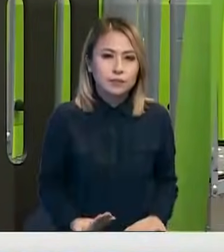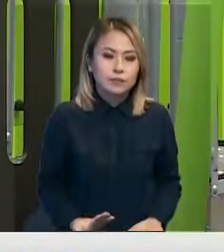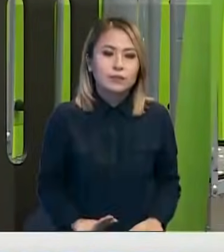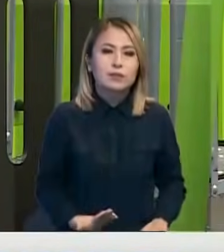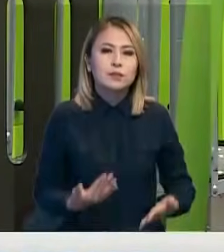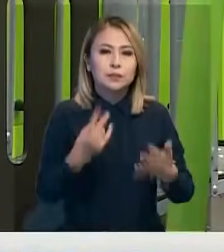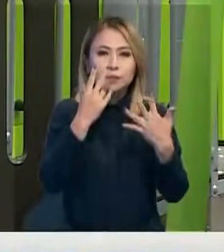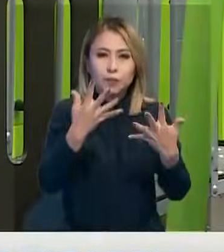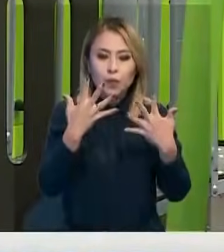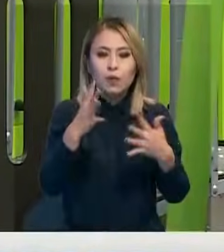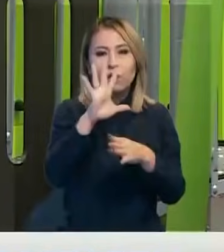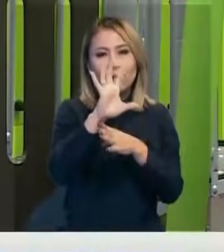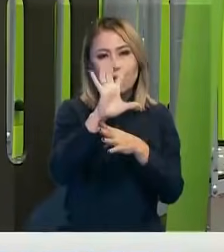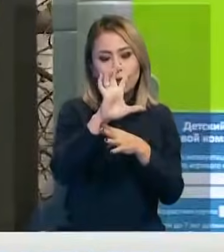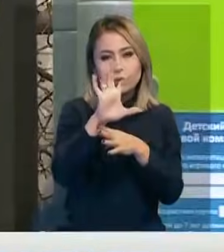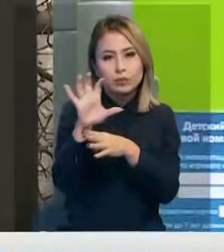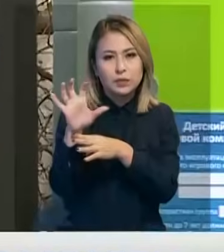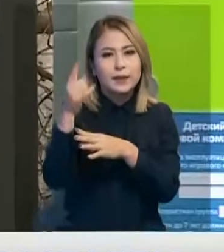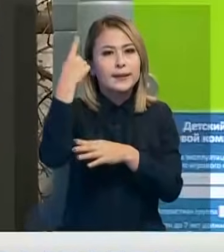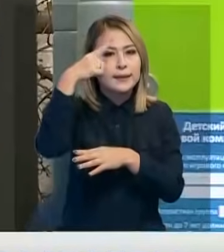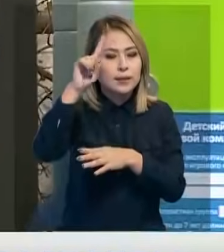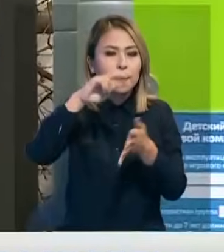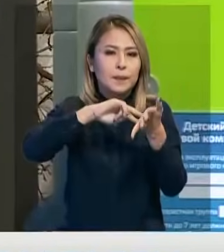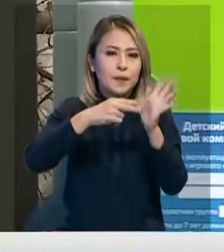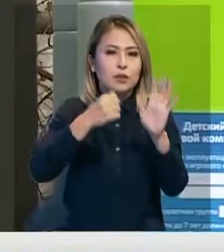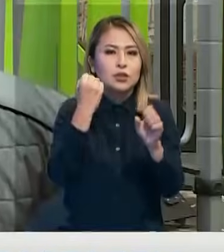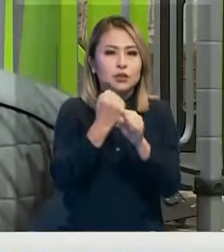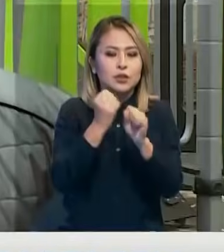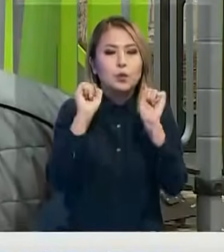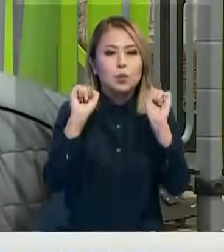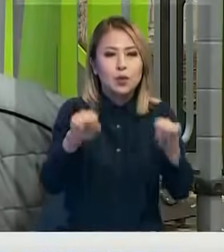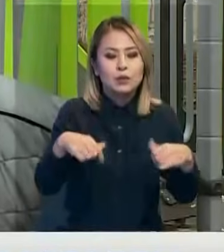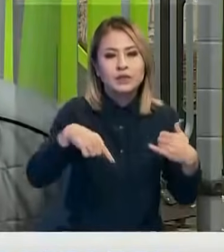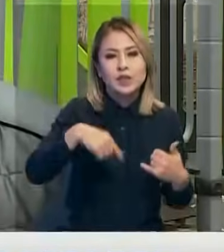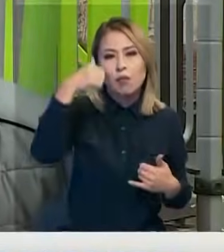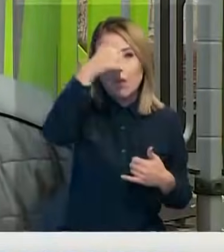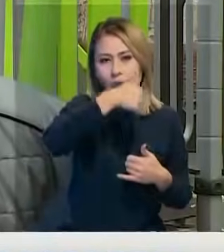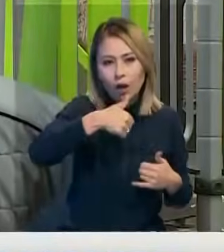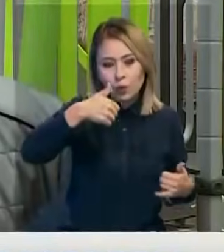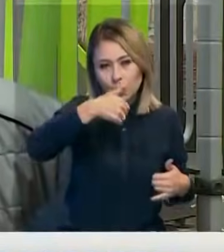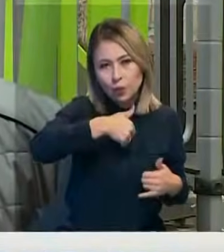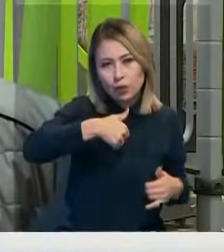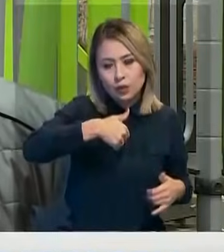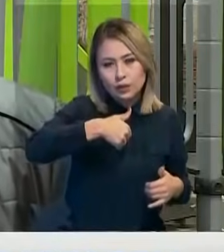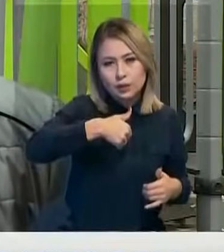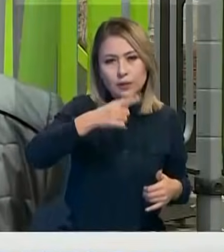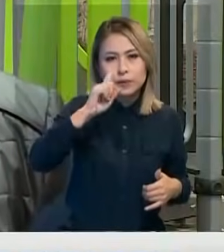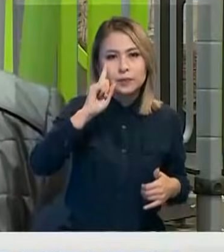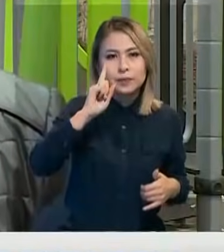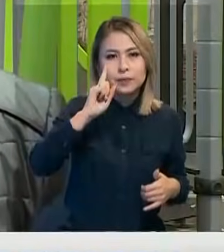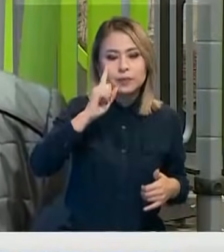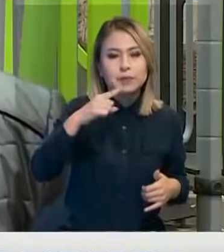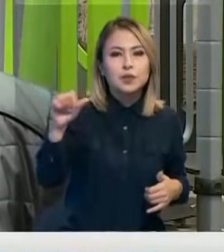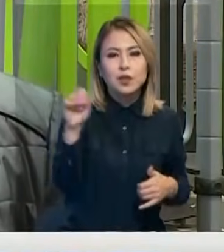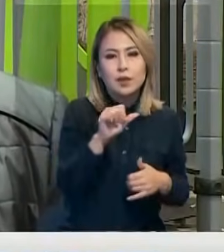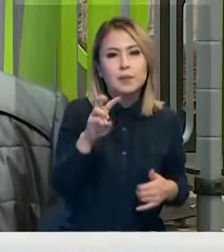жағдайын түсіріп, фотоға түсіріп, өзінің идеясын, планын жасап жіберсе болады. Биылғы жылы 1,5 миллиардқа